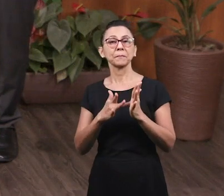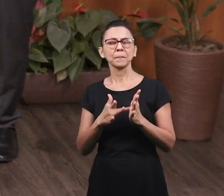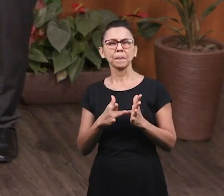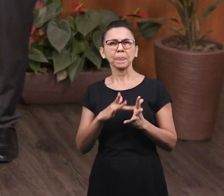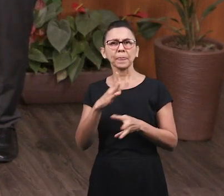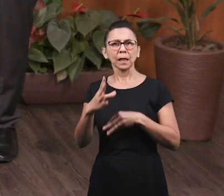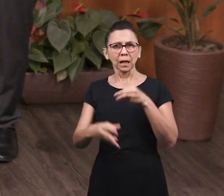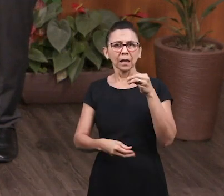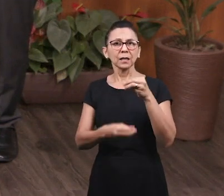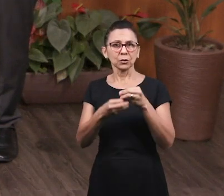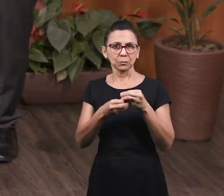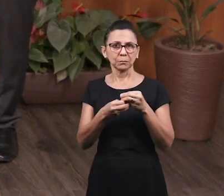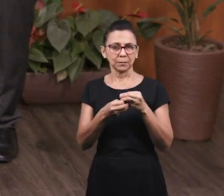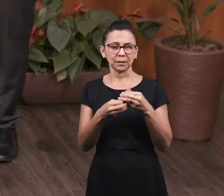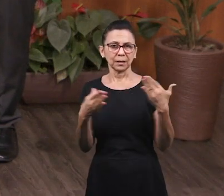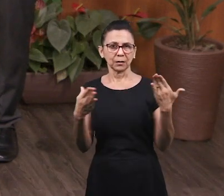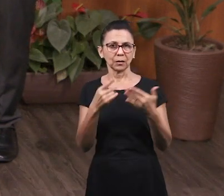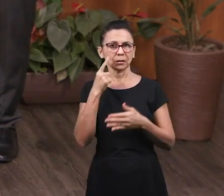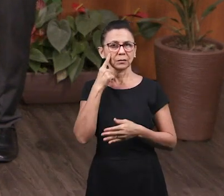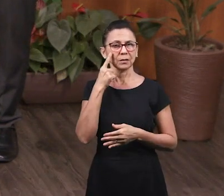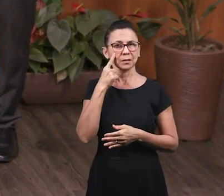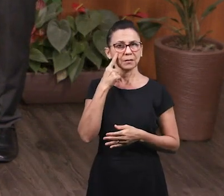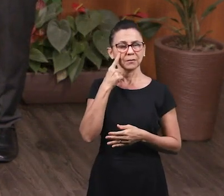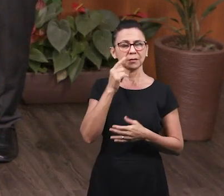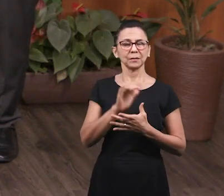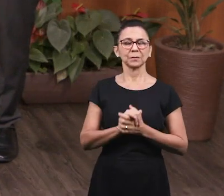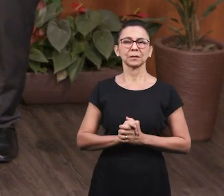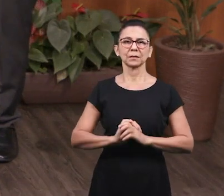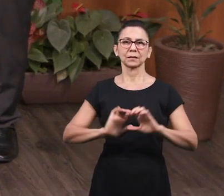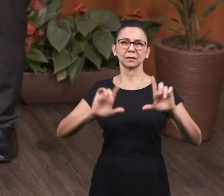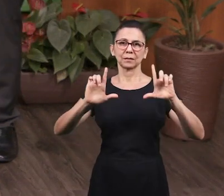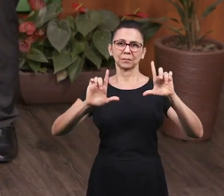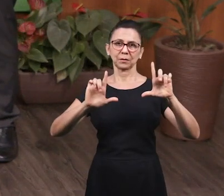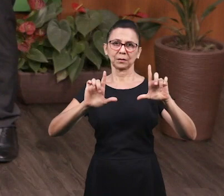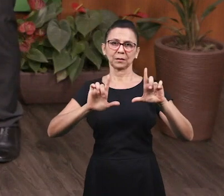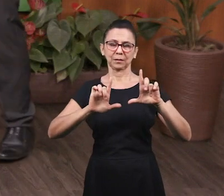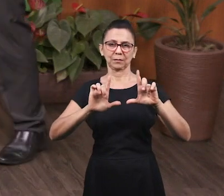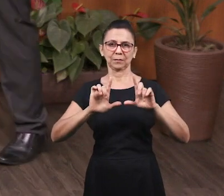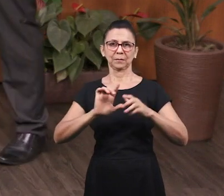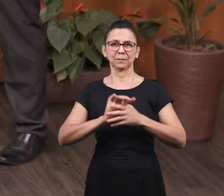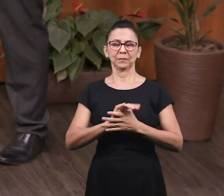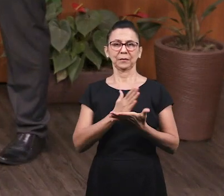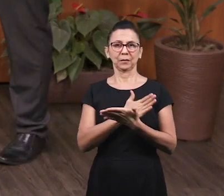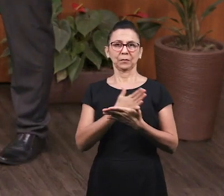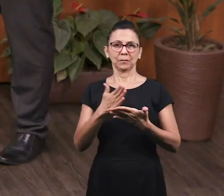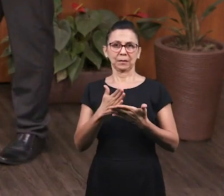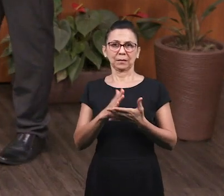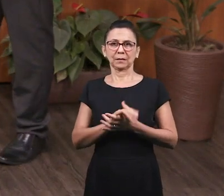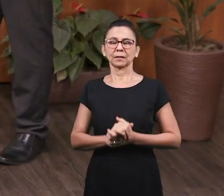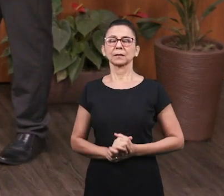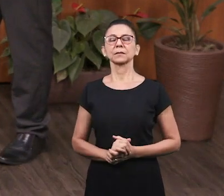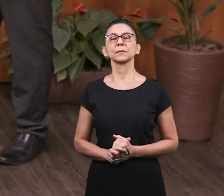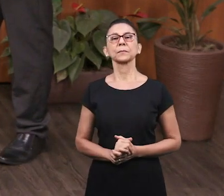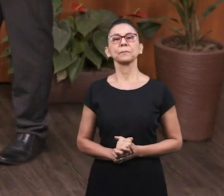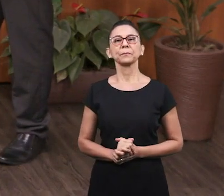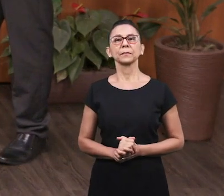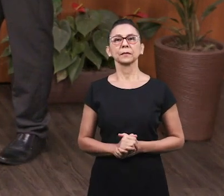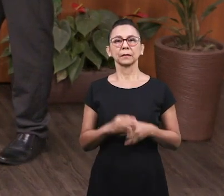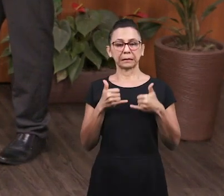On va résumer, bien-aimés, ce que nous avons déjà résumé ici, dans ce tableau